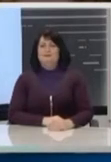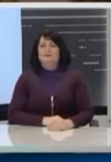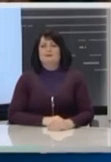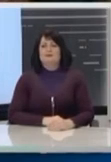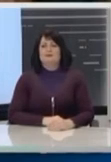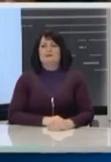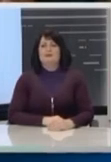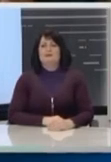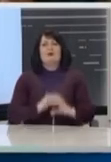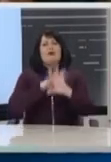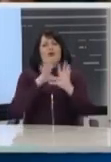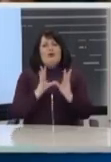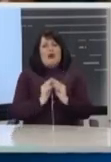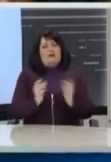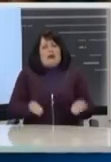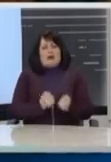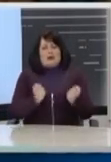Και ενώ συμβαίνουν όλα αυτά,